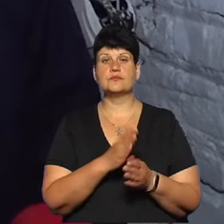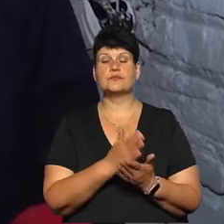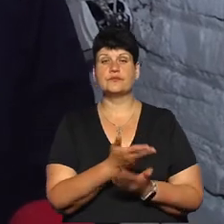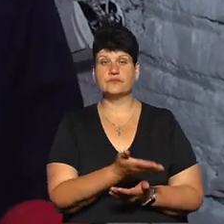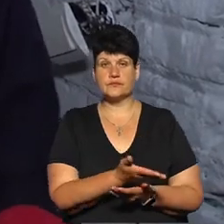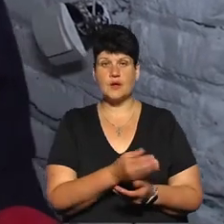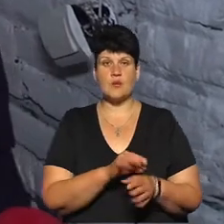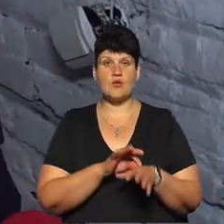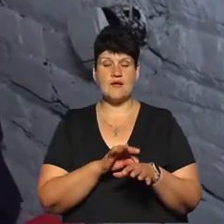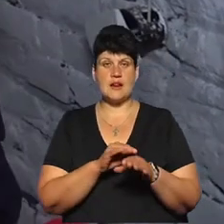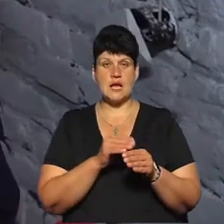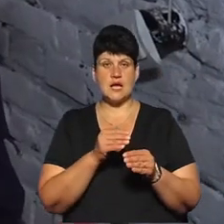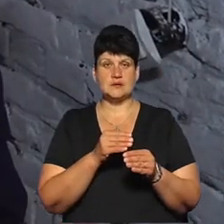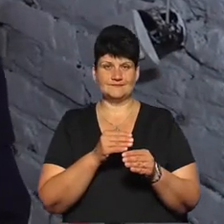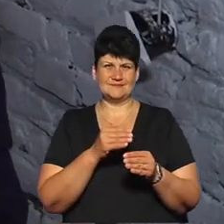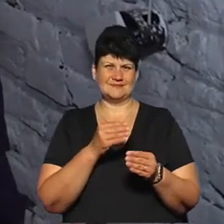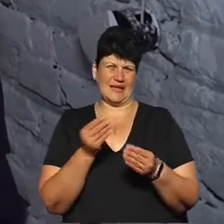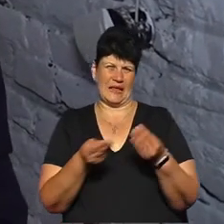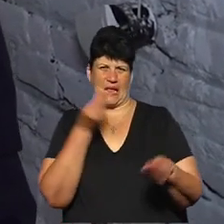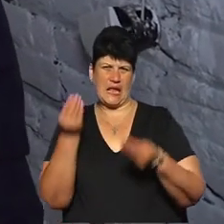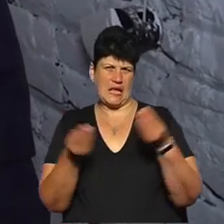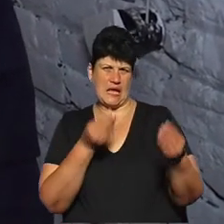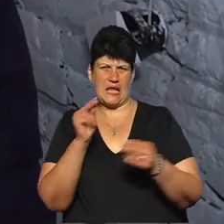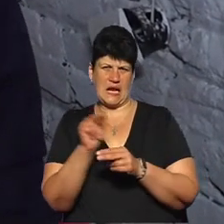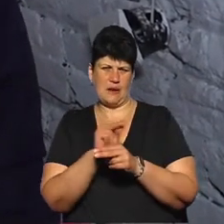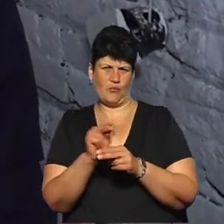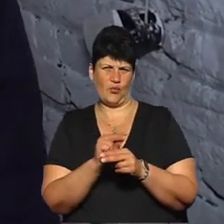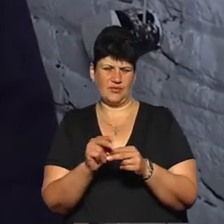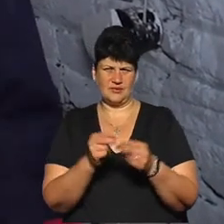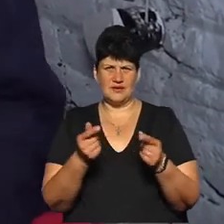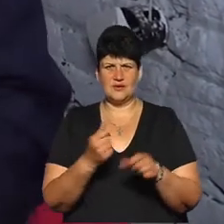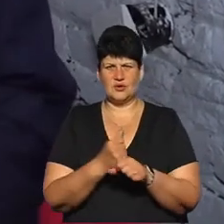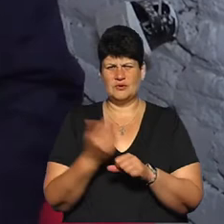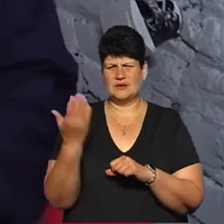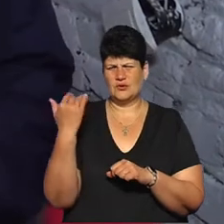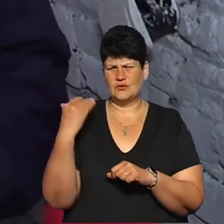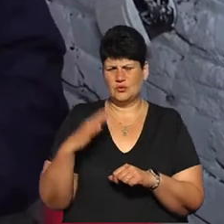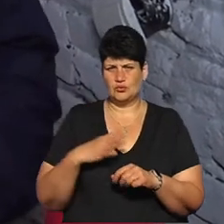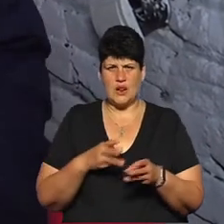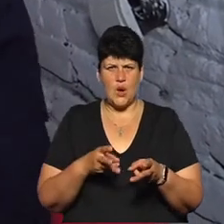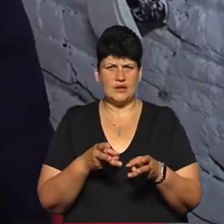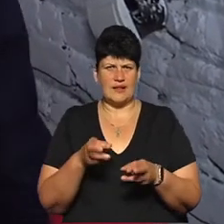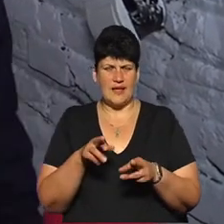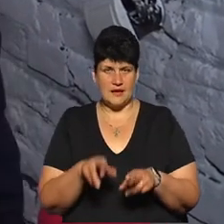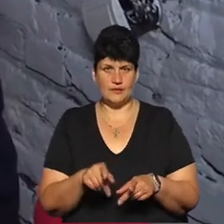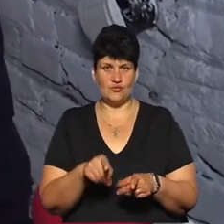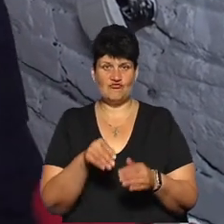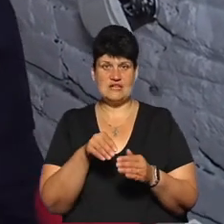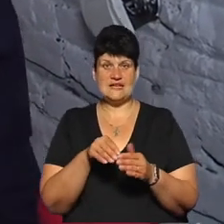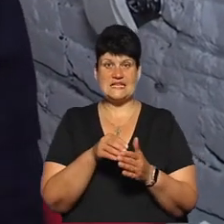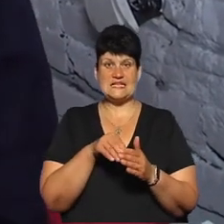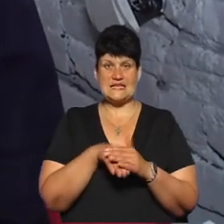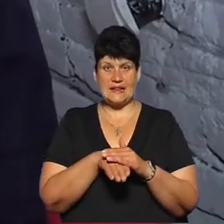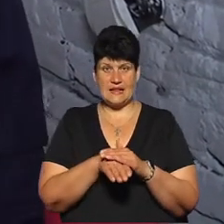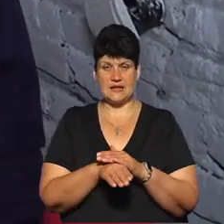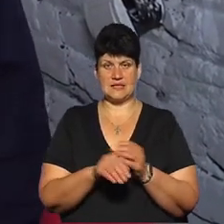тут у нас була колись давно-давно ще котельня. Тут був склад зберігання вугілля. Ми тут все